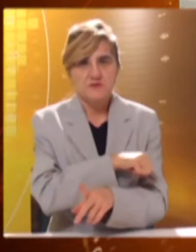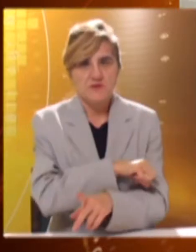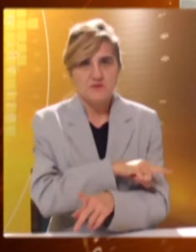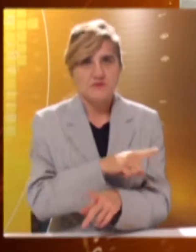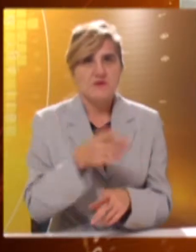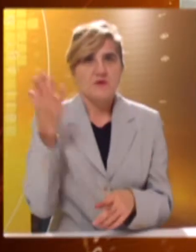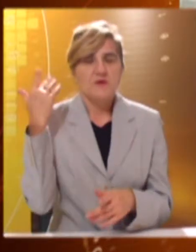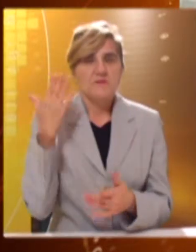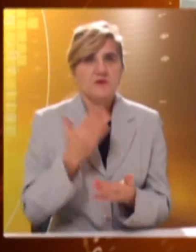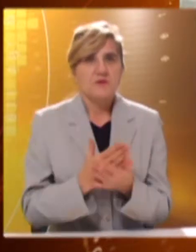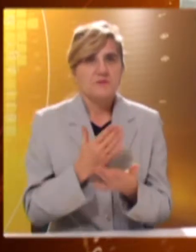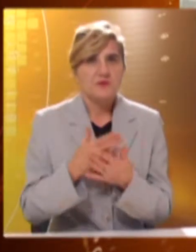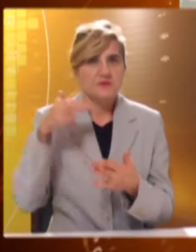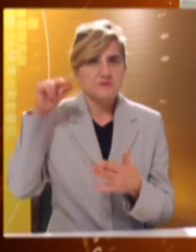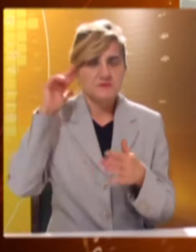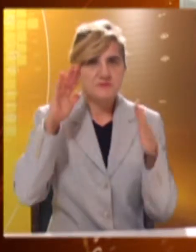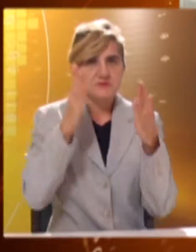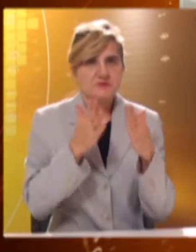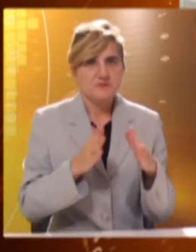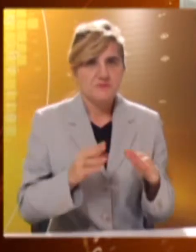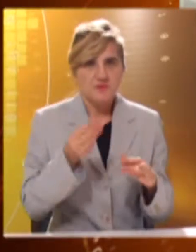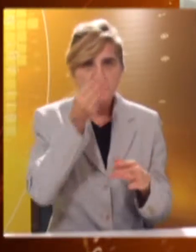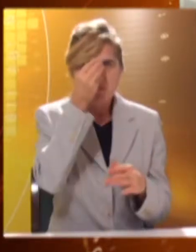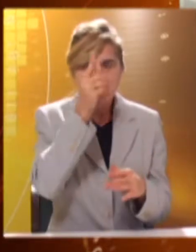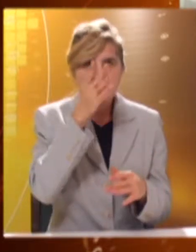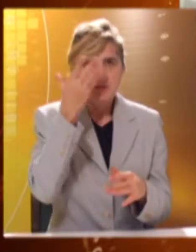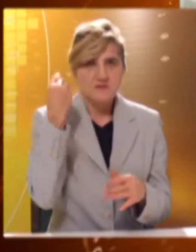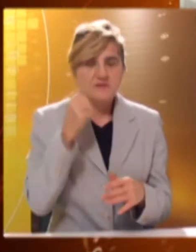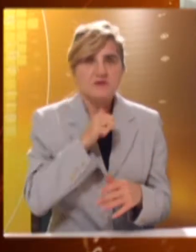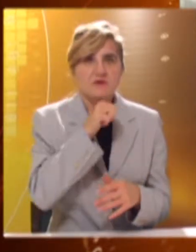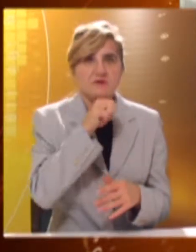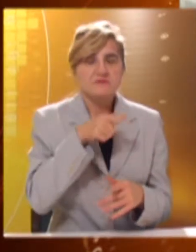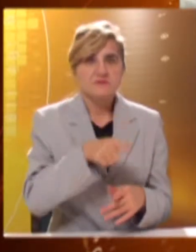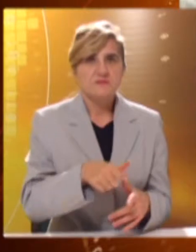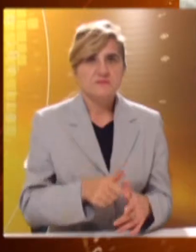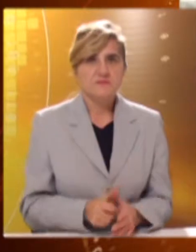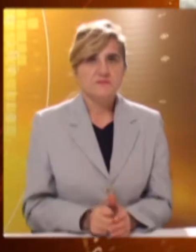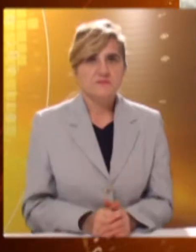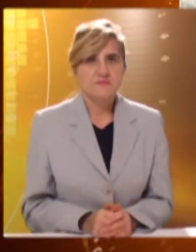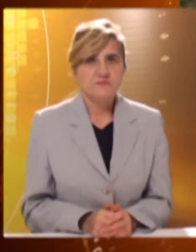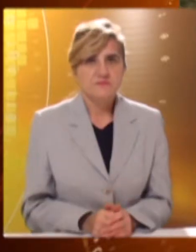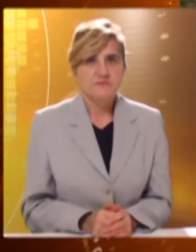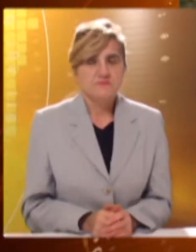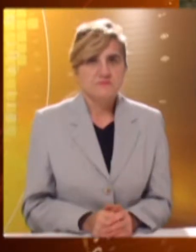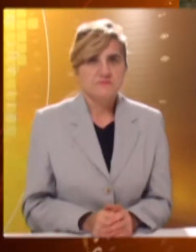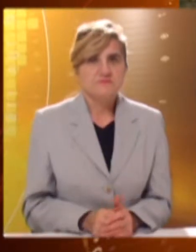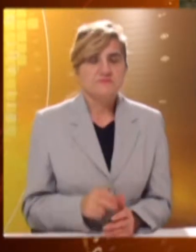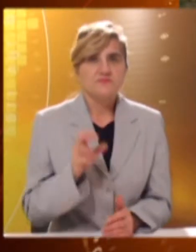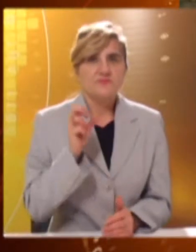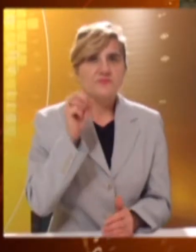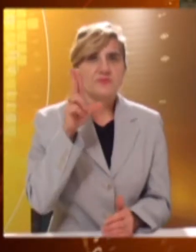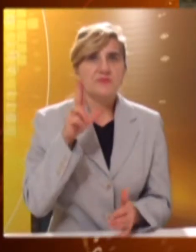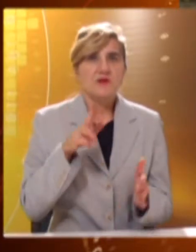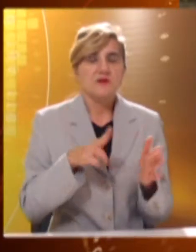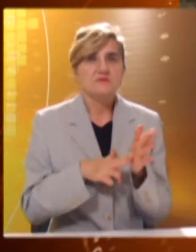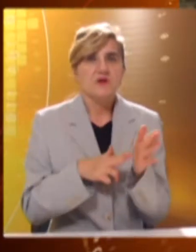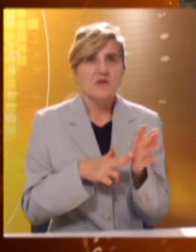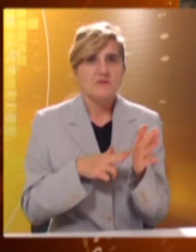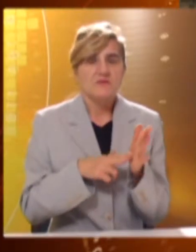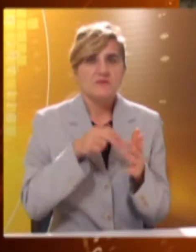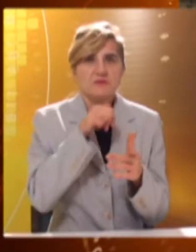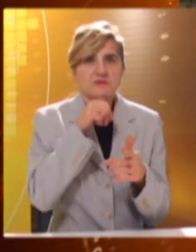na železničkoj stanici postavljena je spomen ploča u znak sećanja na taj istorijski događaj. 13. novembar je za nas